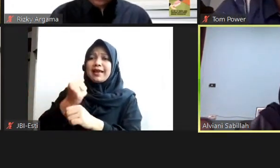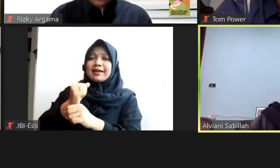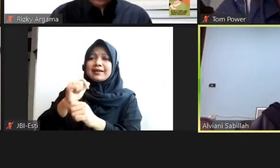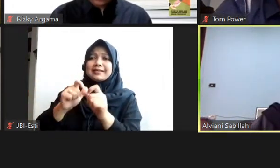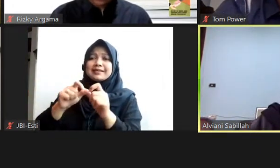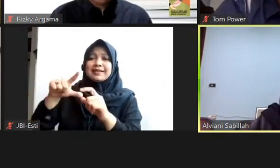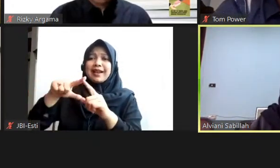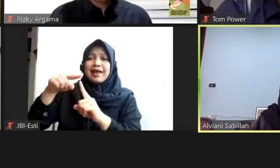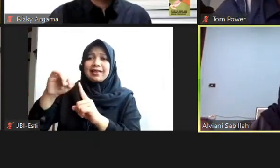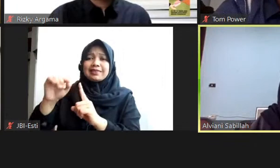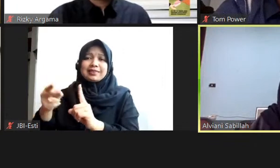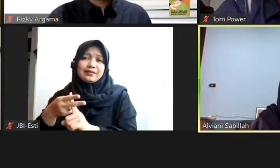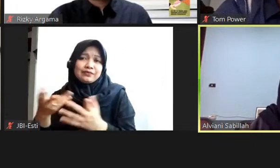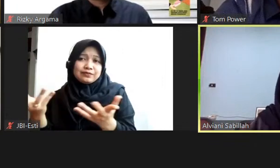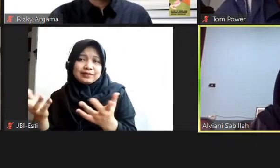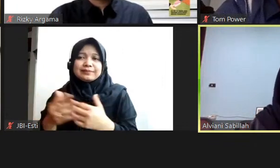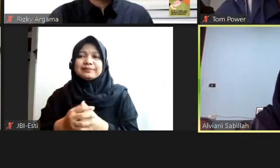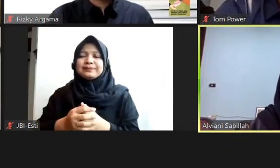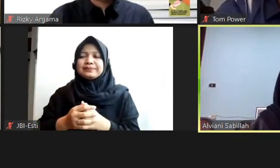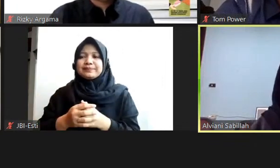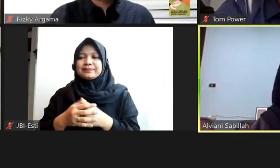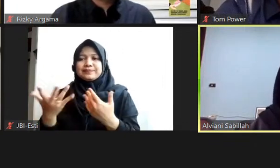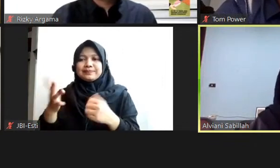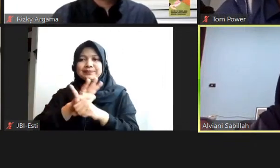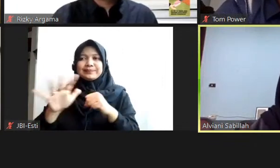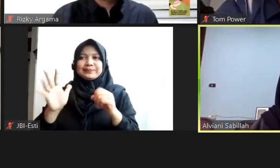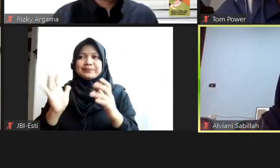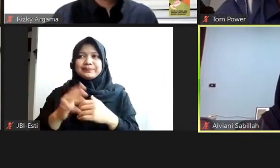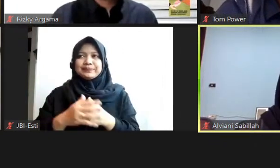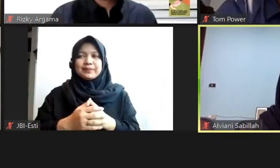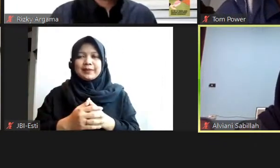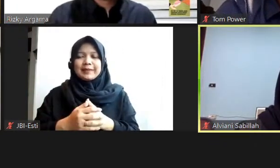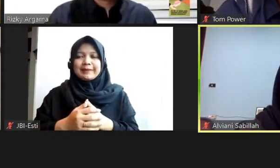aja sih paling Bang Gama dari saya. Terima kasih.